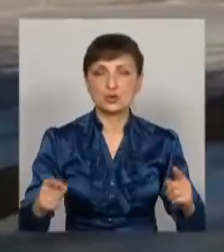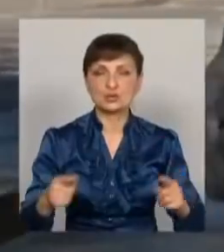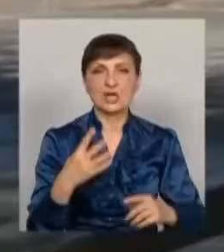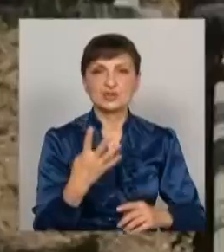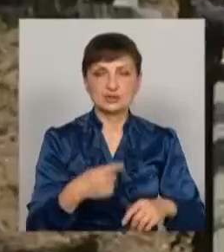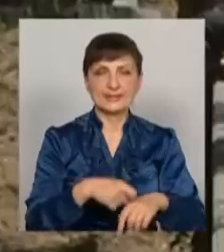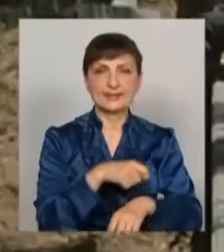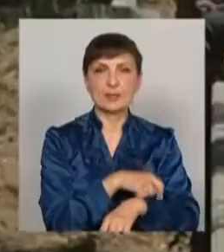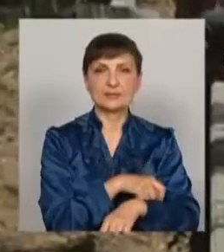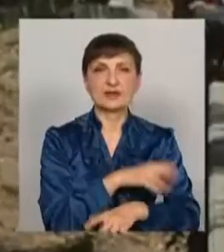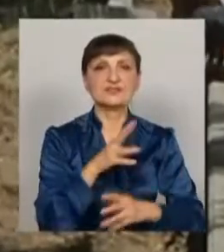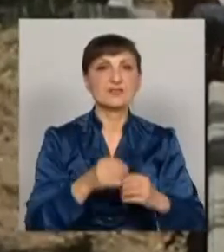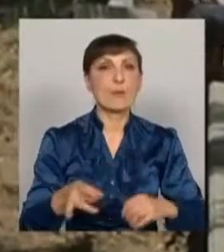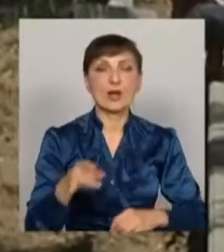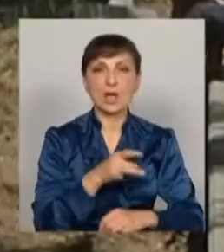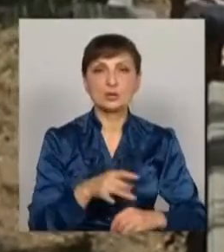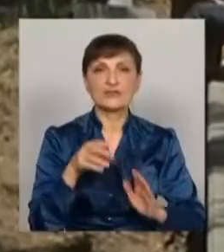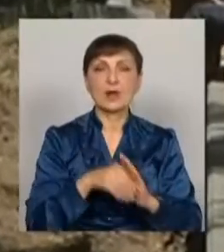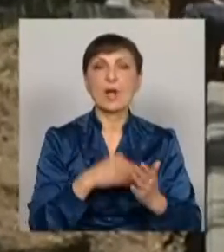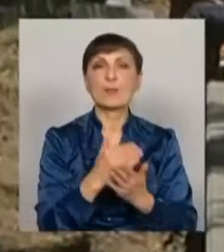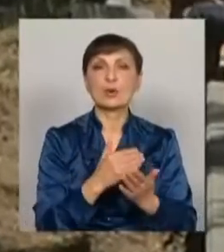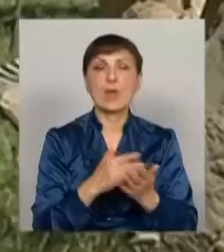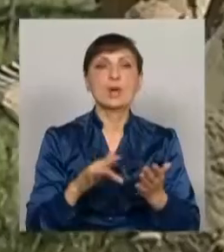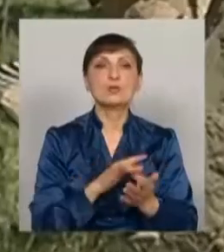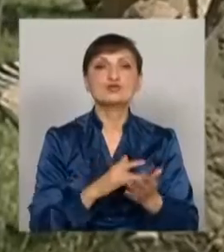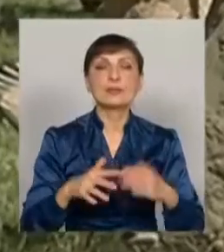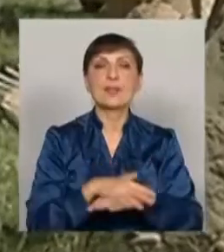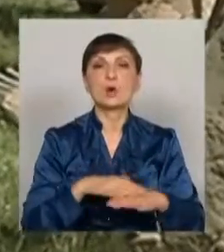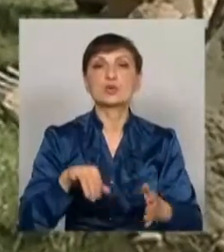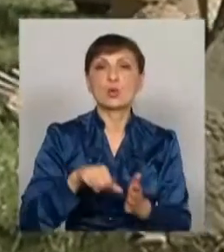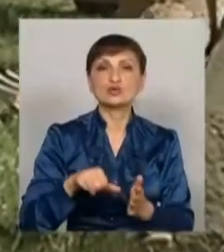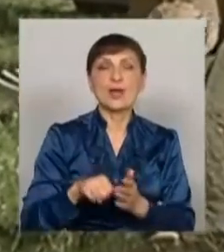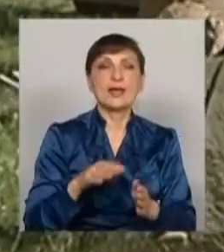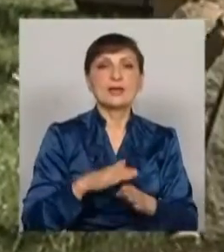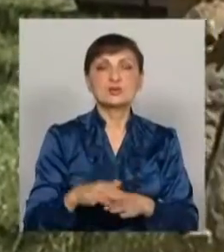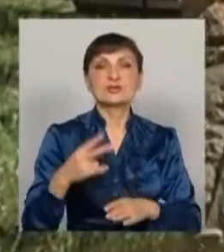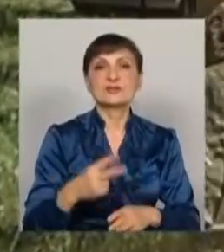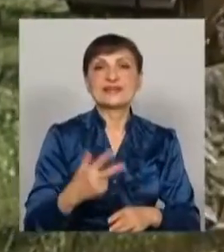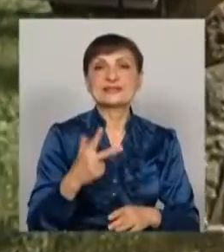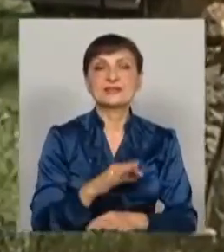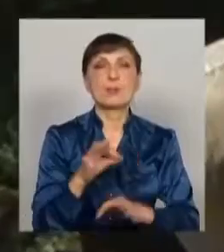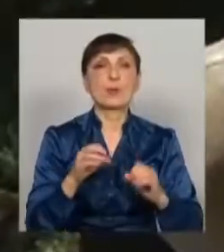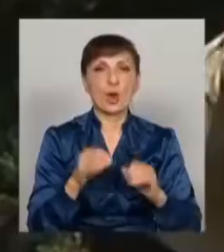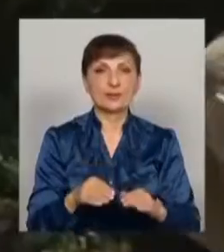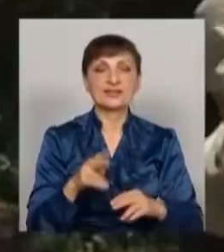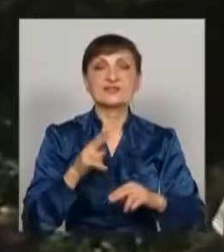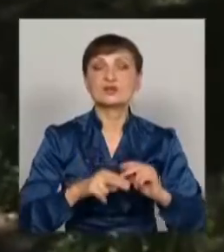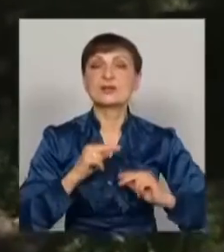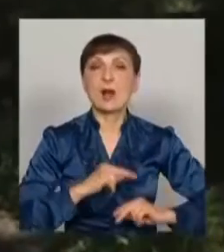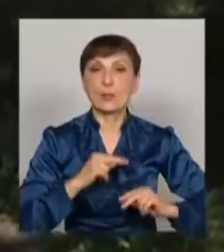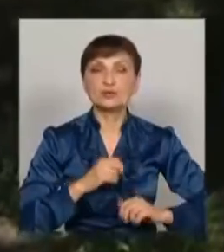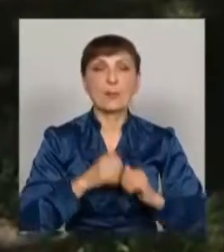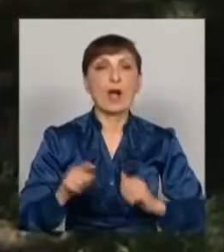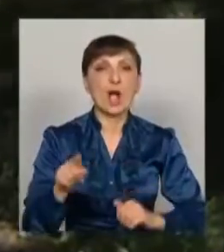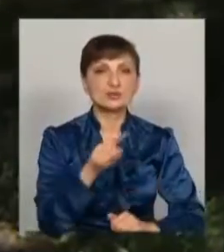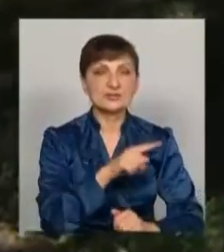4 километра всего по району в рамках программы бюджет народного участия реализуются 23 проекта завершить работы по каждому из них